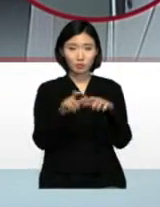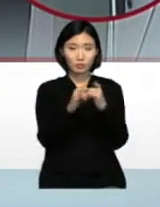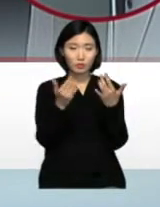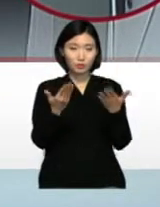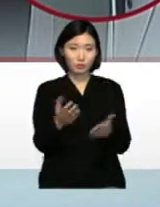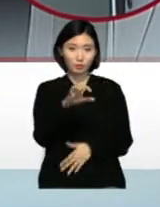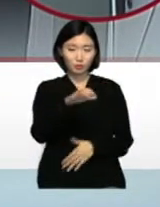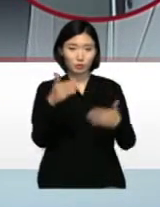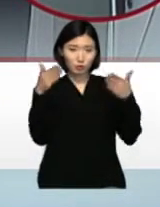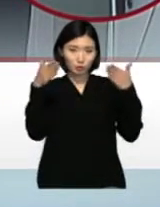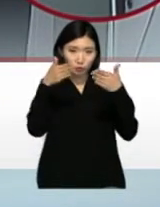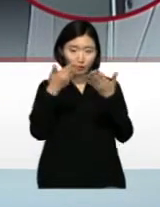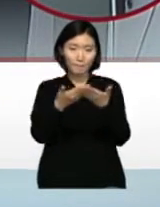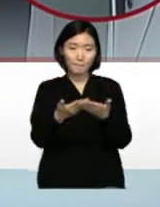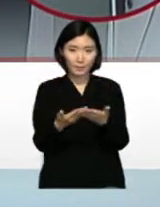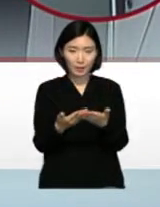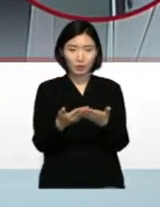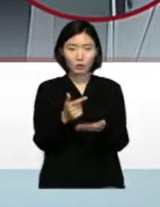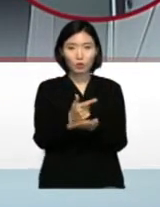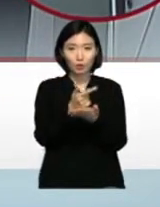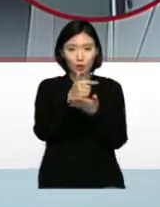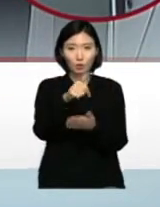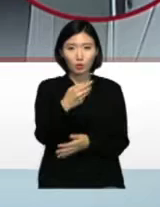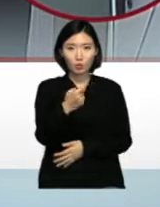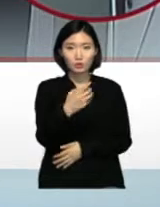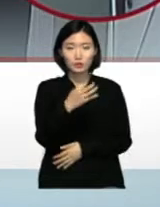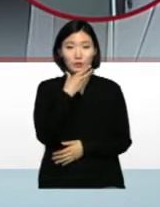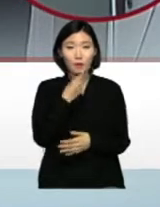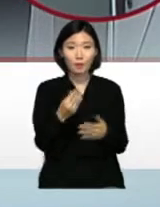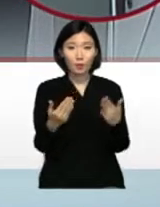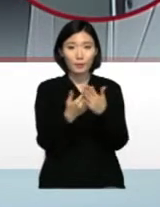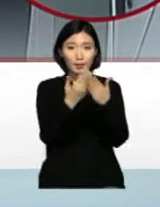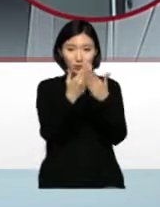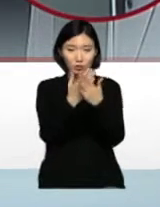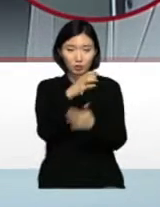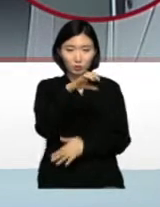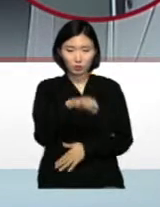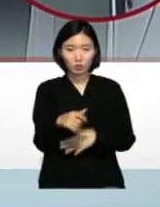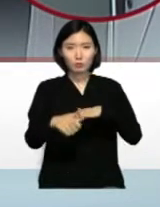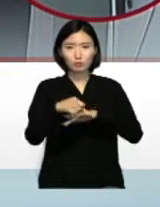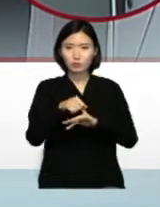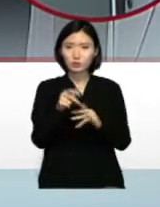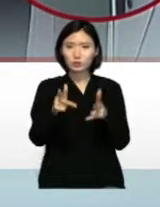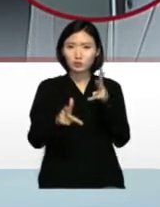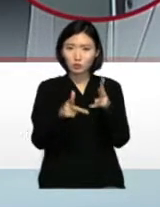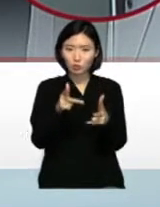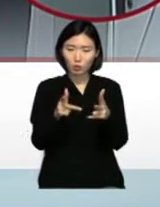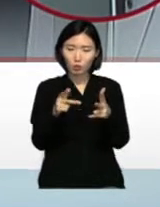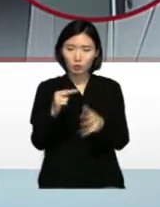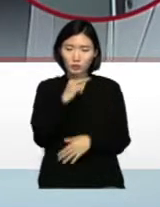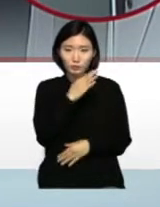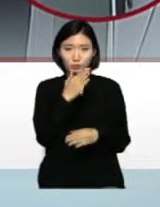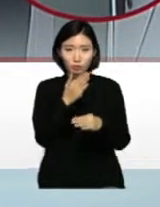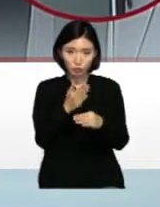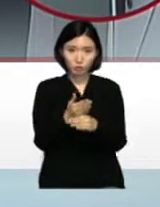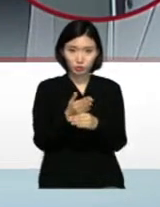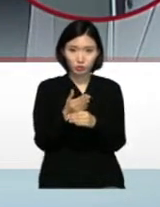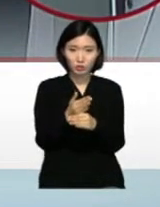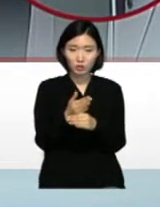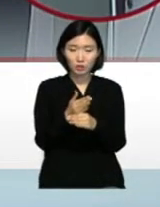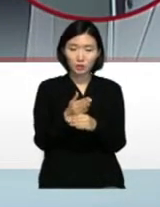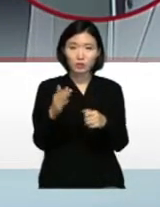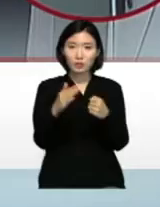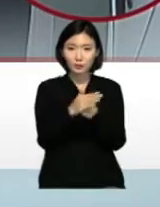주민 쉼터로 주목받은 노원구 공릉 행복발전소가 부실 시공 논란에 휩싸였습니다. 날림 공사 탓에 아이들의